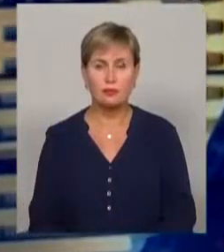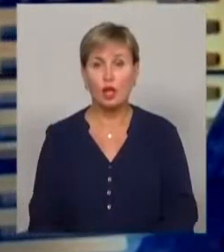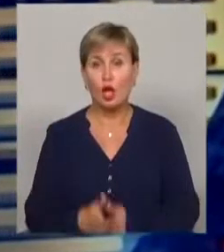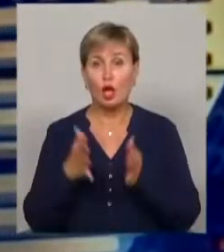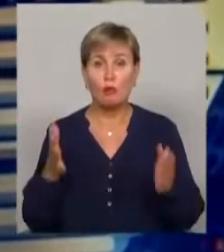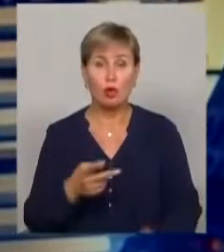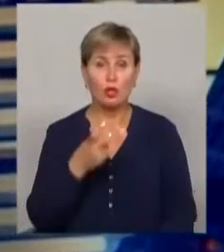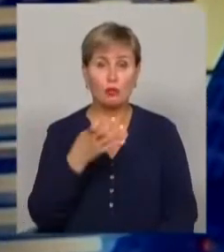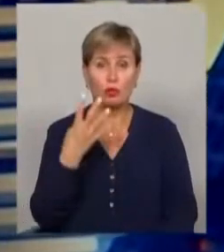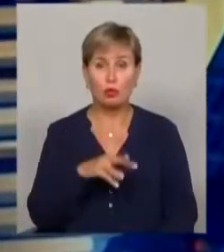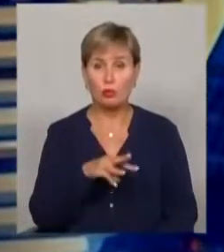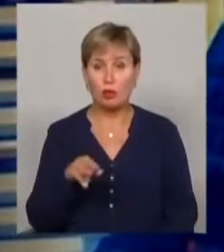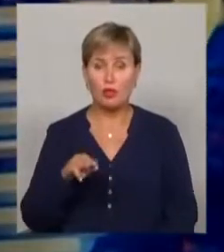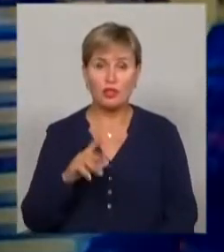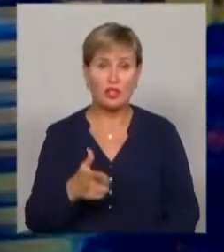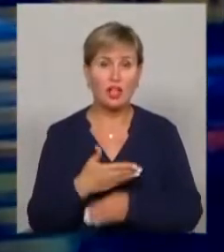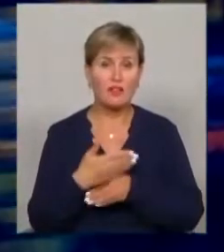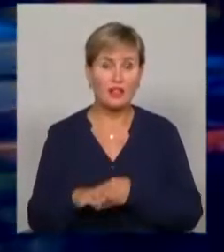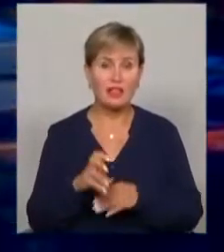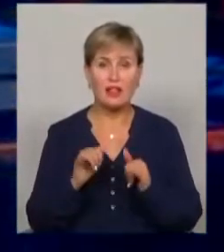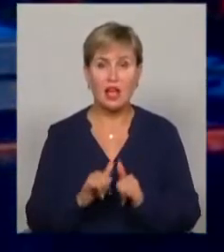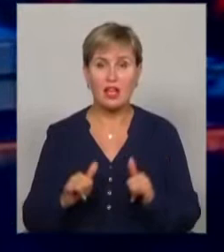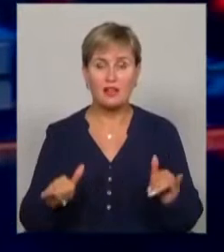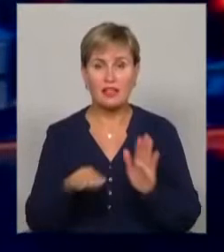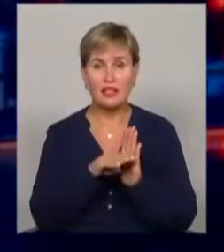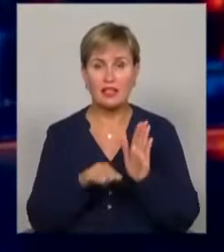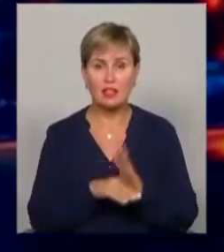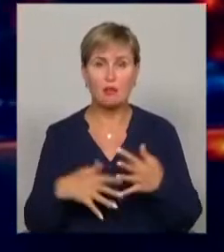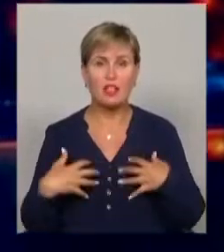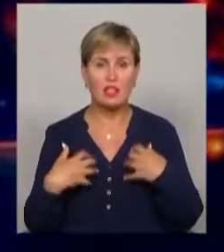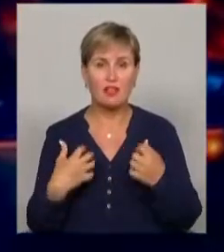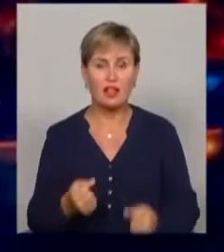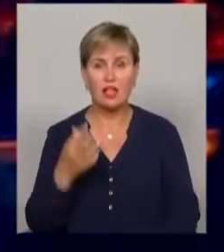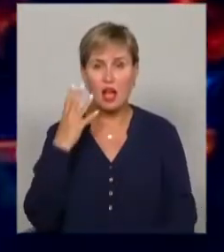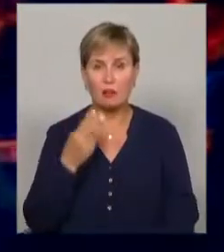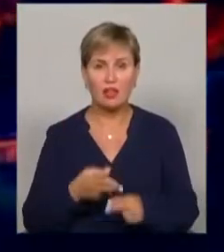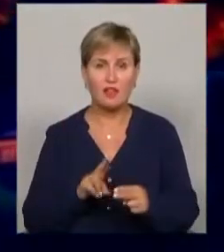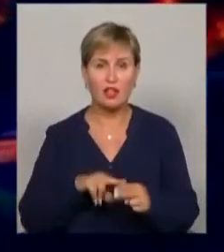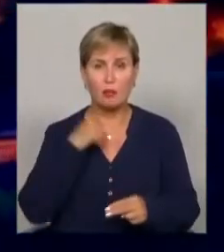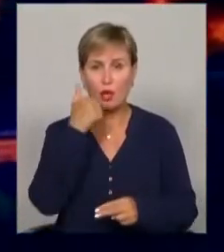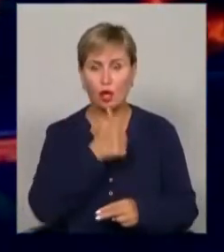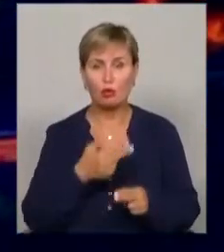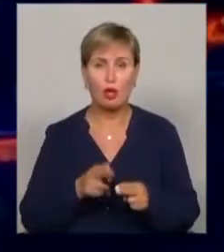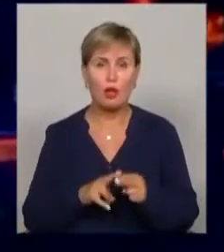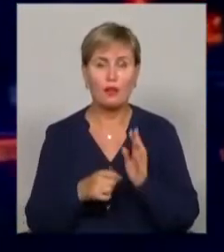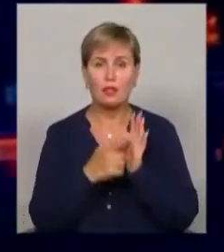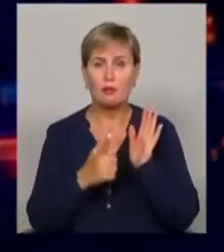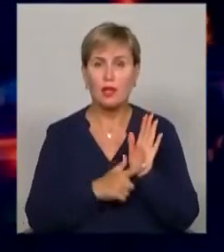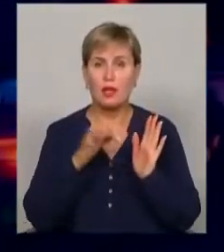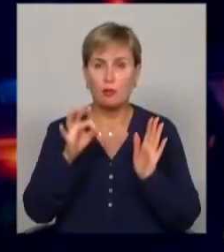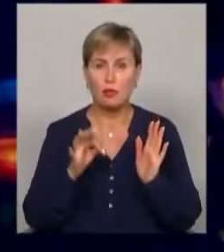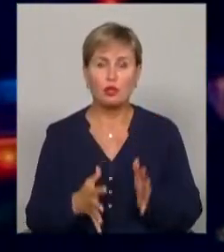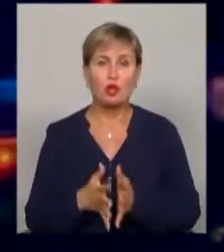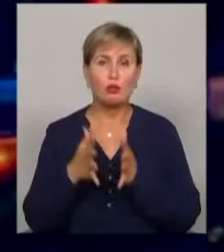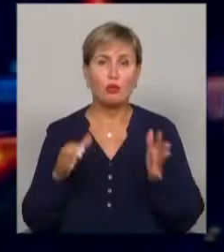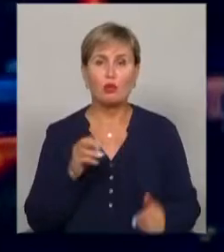Более 240 миллионов тенге выделили на развитие системы здравоохранения Алматы в этом году. Это на 17% больше,